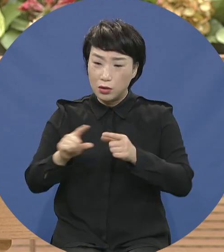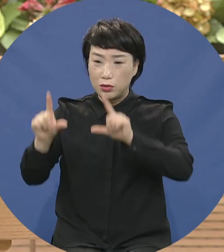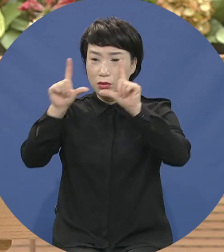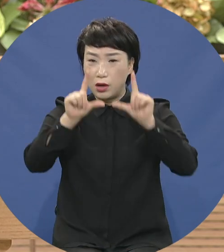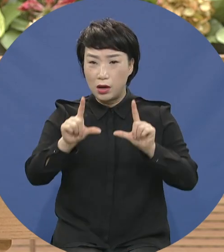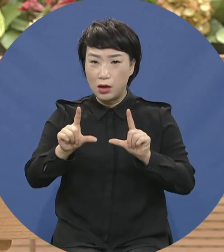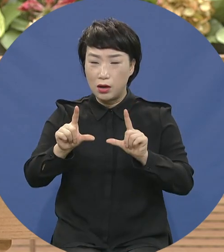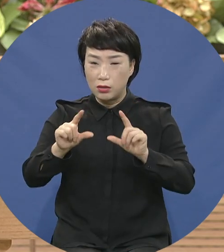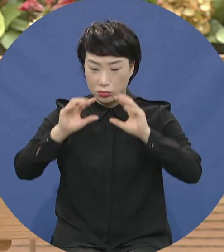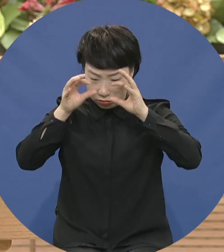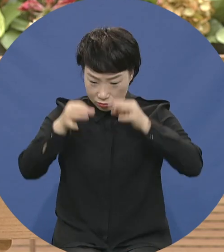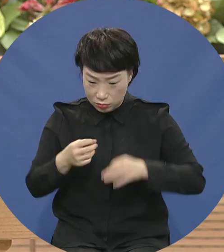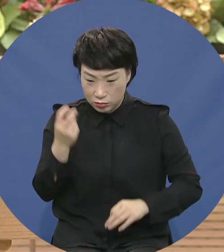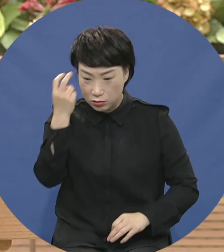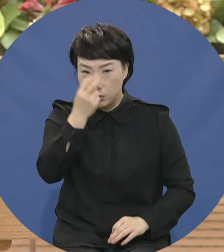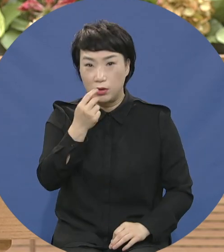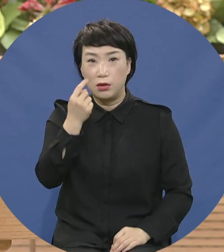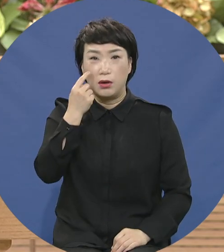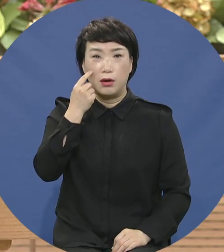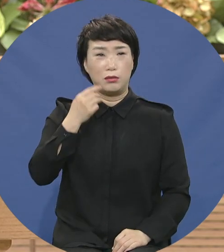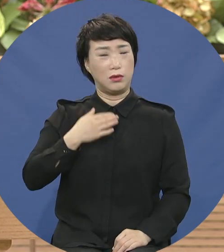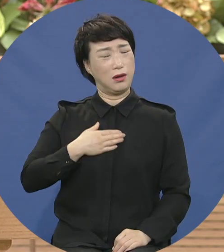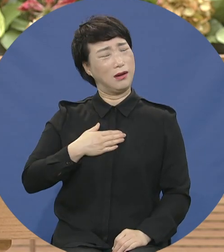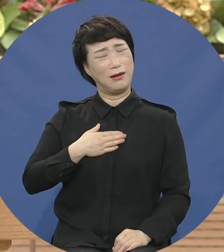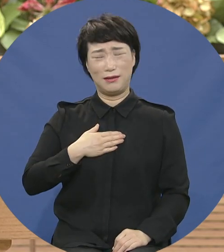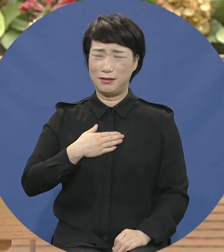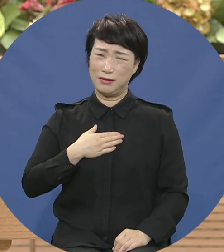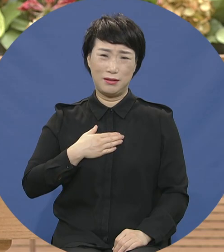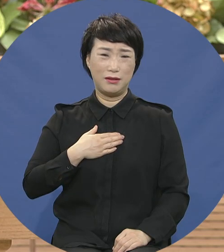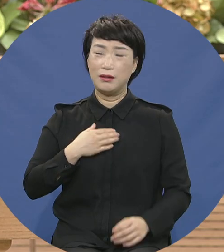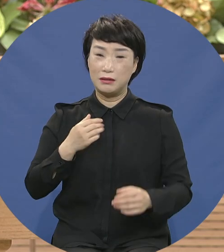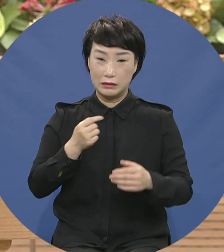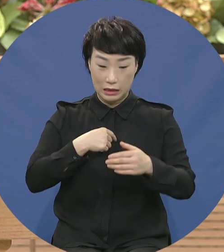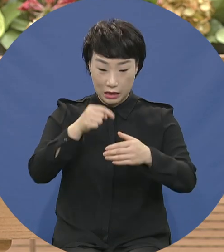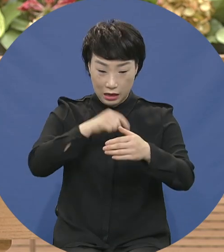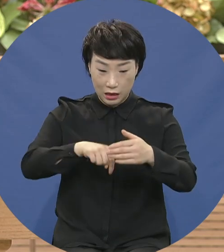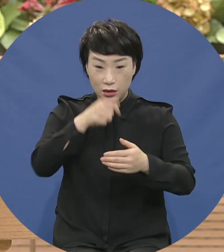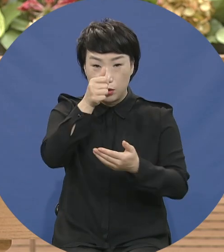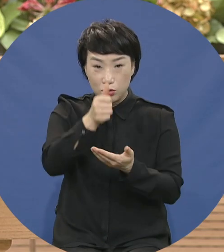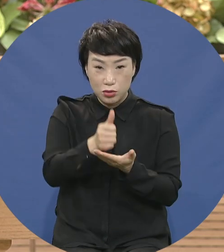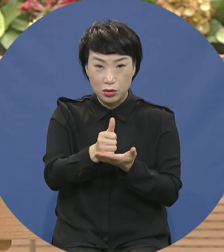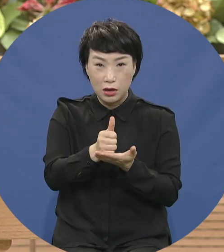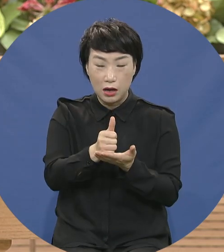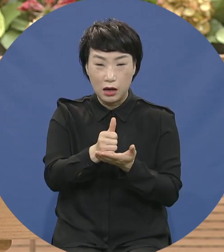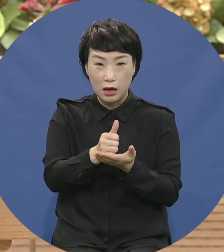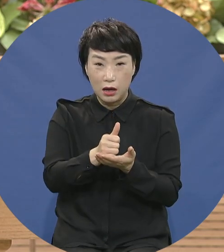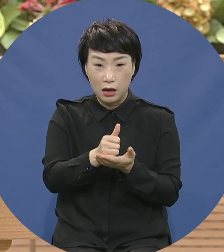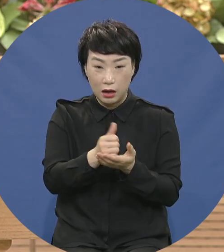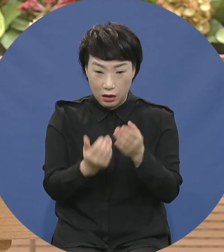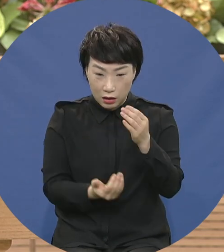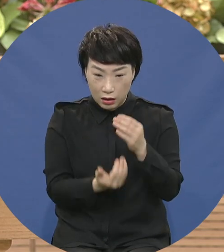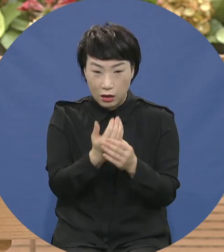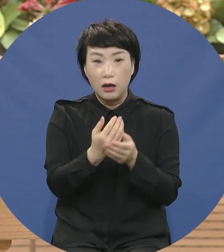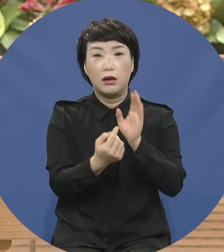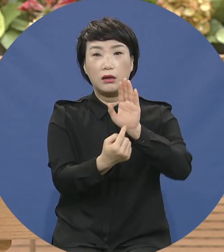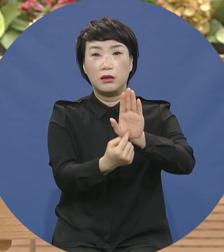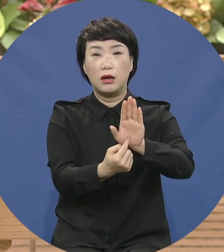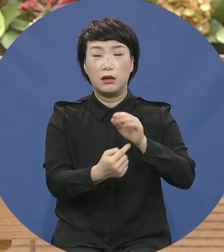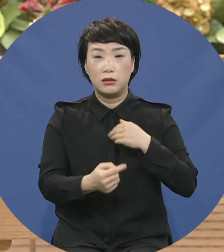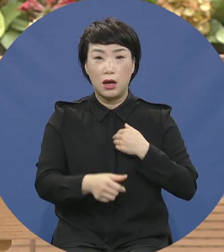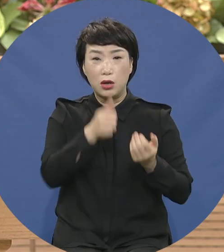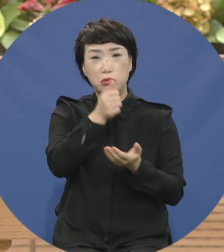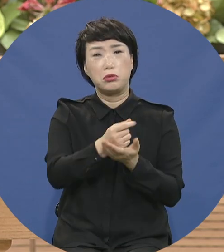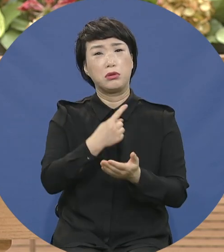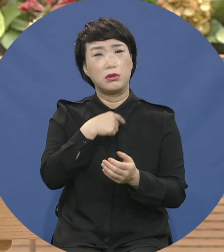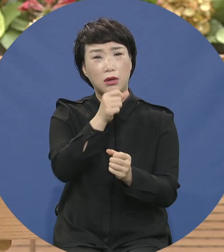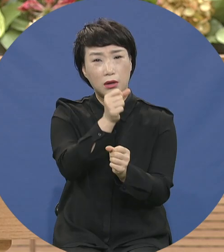살았나 싶으면 또다시 내 안에서 죄가 나타나 나를